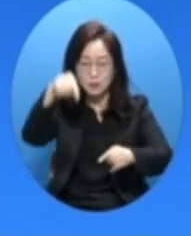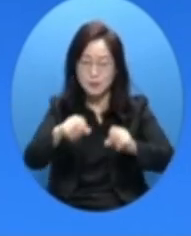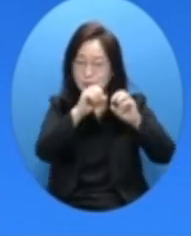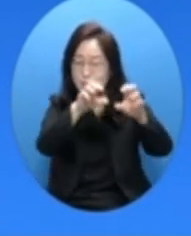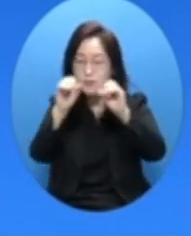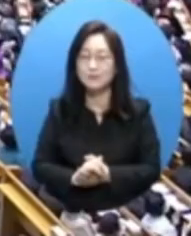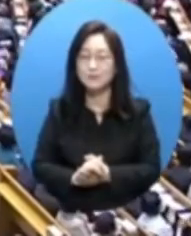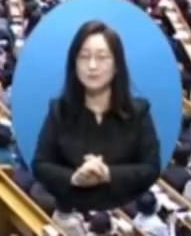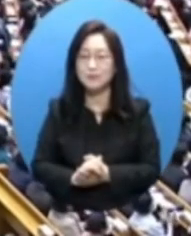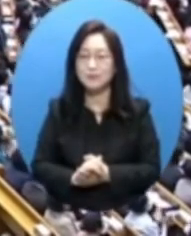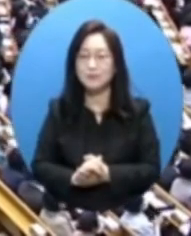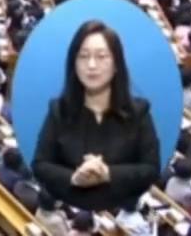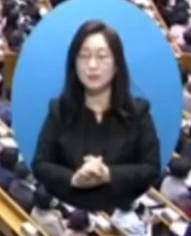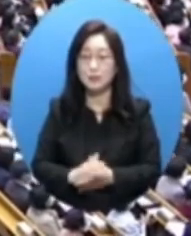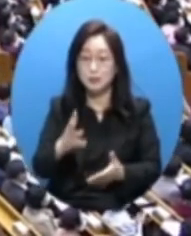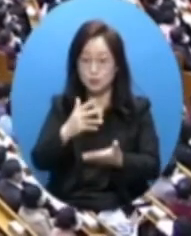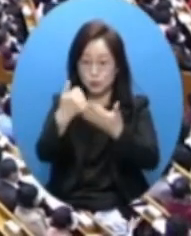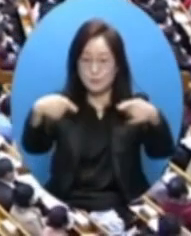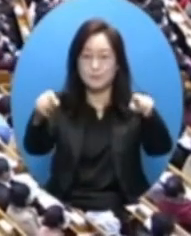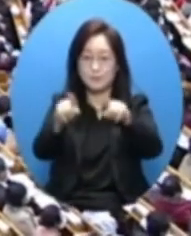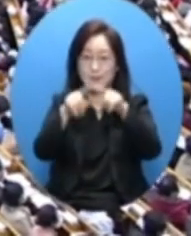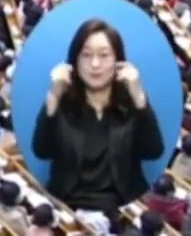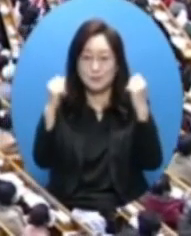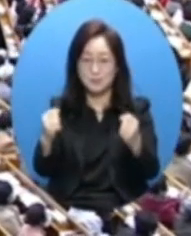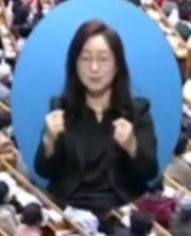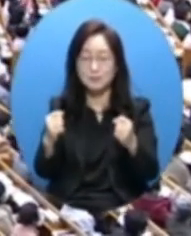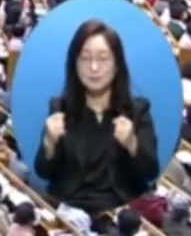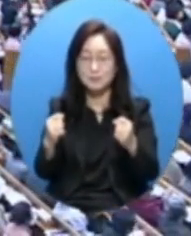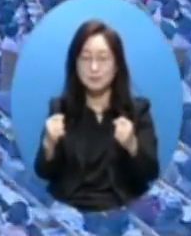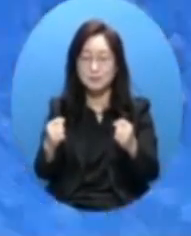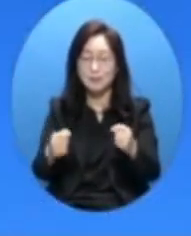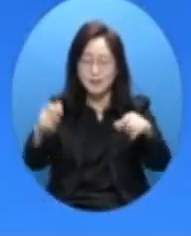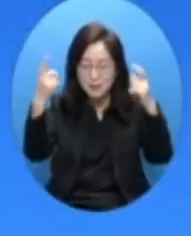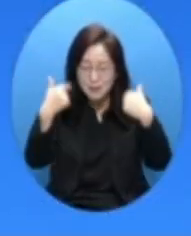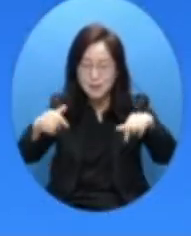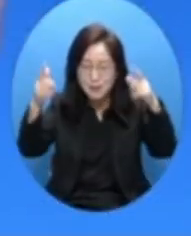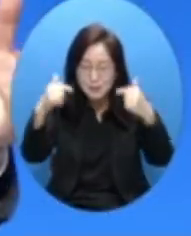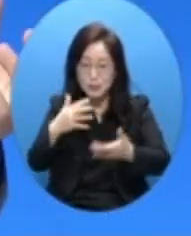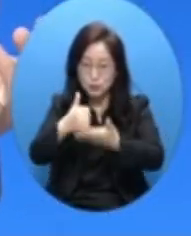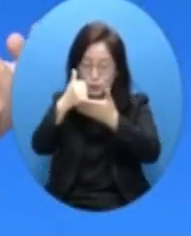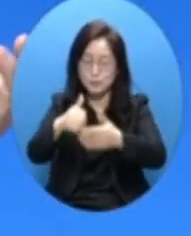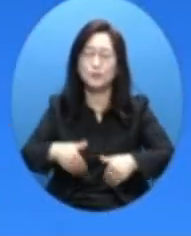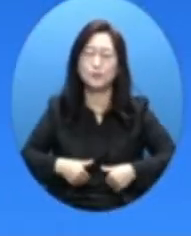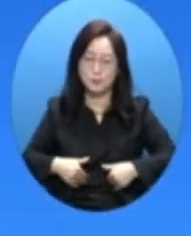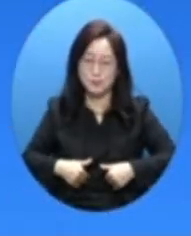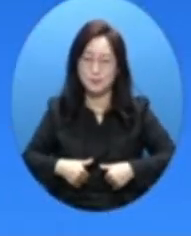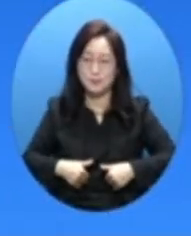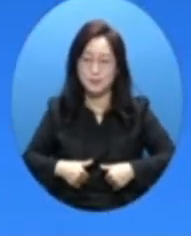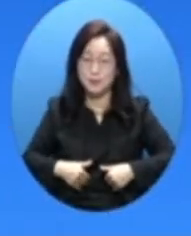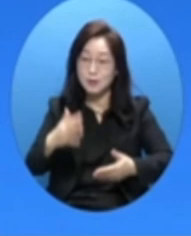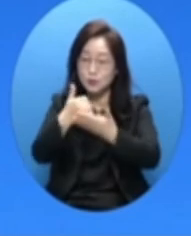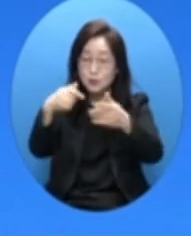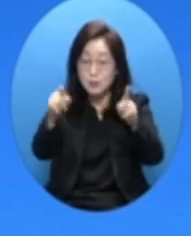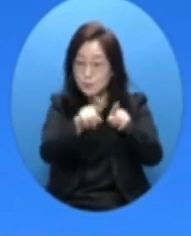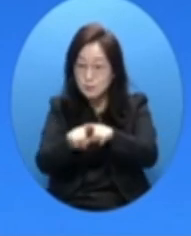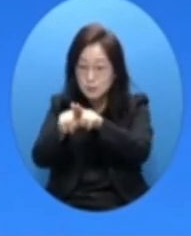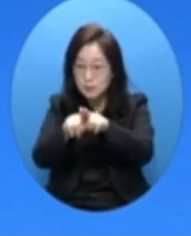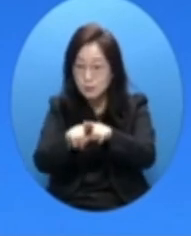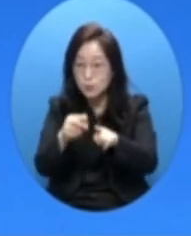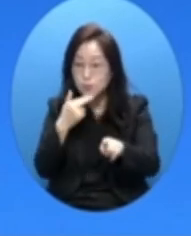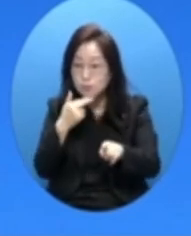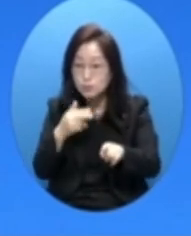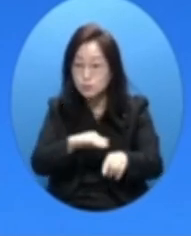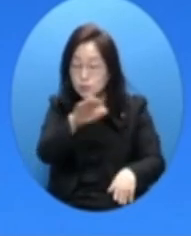우리 함께 하십니다 매 순간 우리는 주님이 필요합니다 주님의 함께 하지 아니하시면